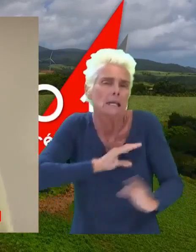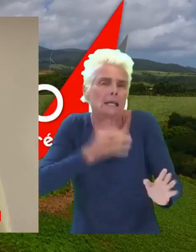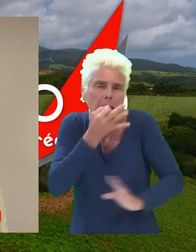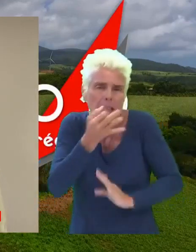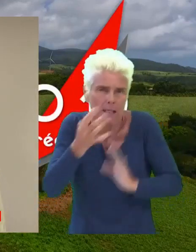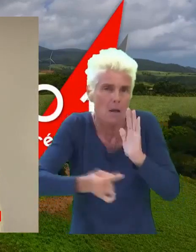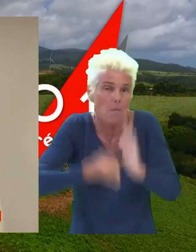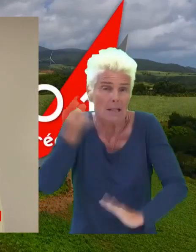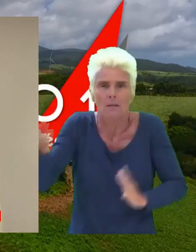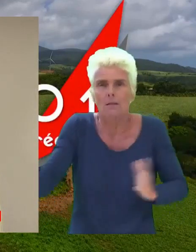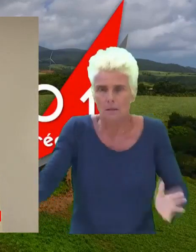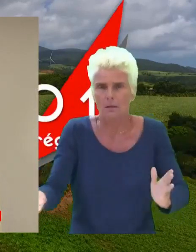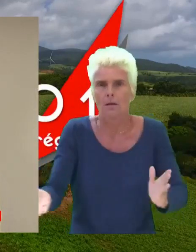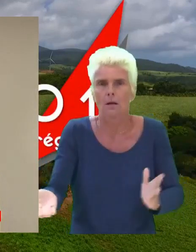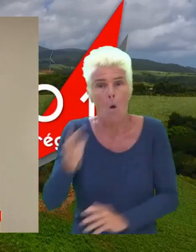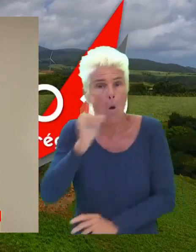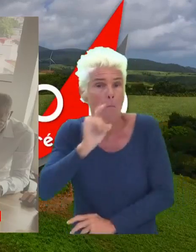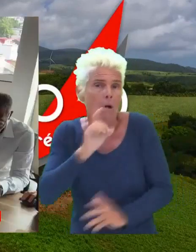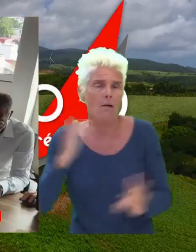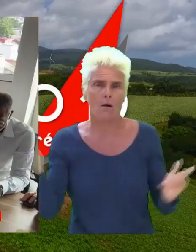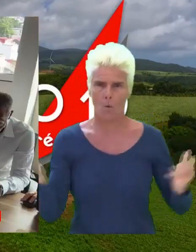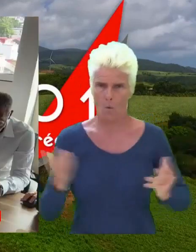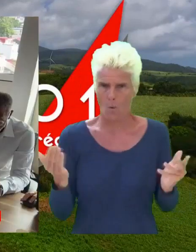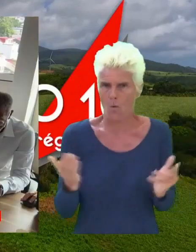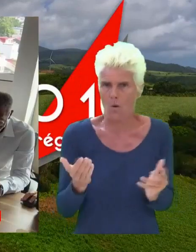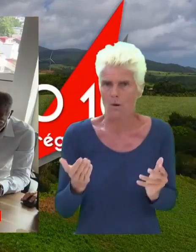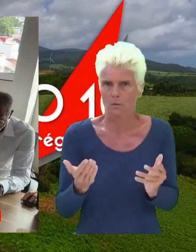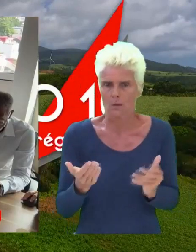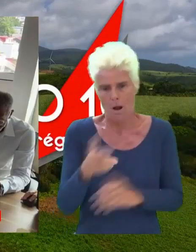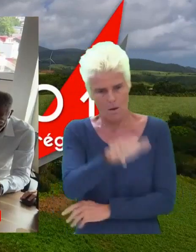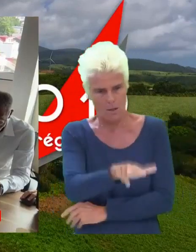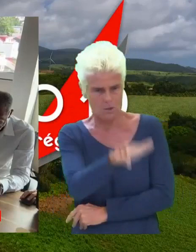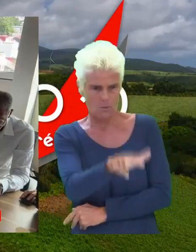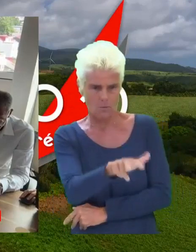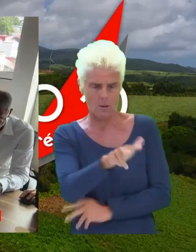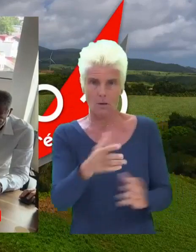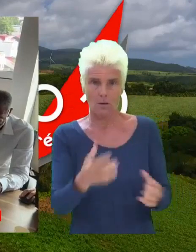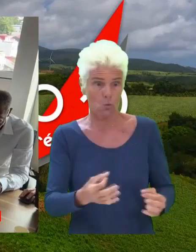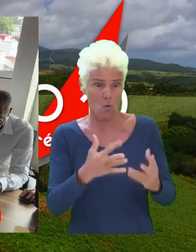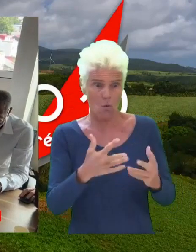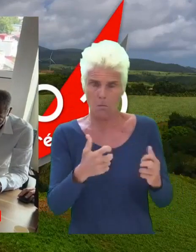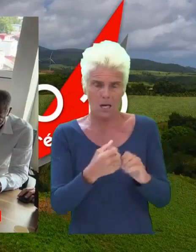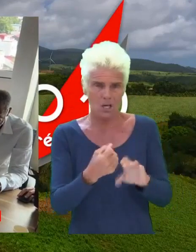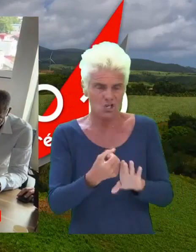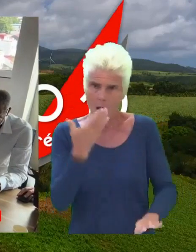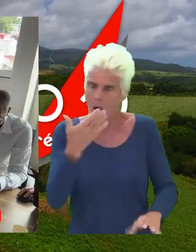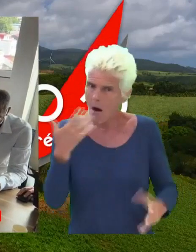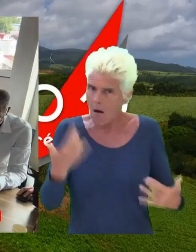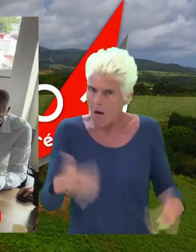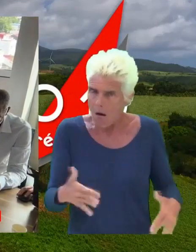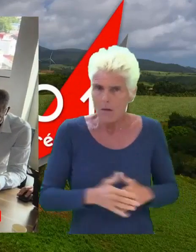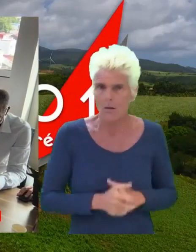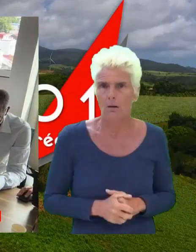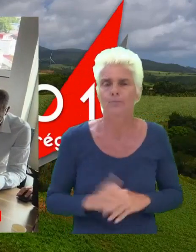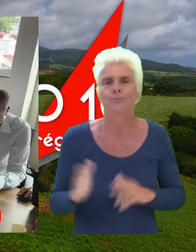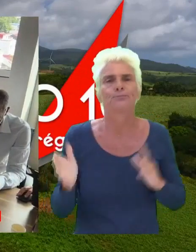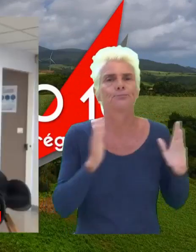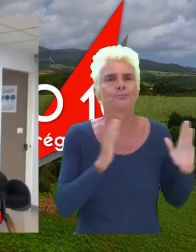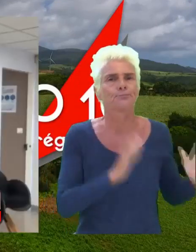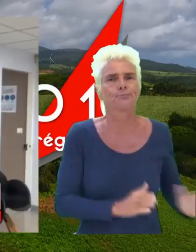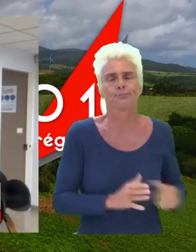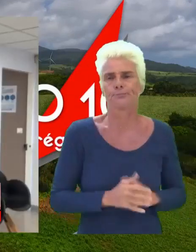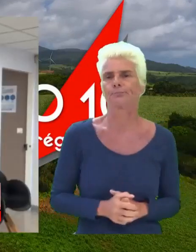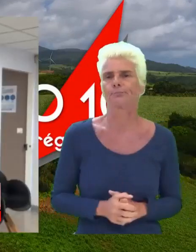eux-même il constate que le logement c'est déjà trop cher ici nous vons vons poser un